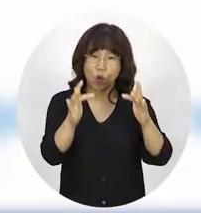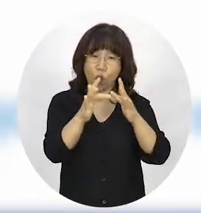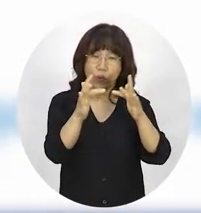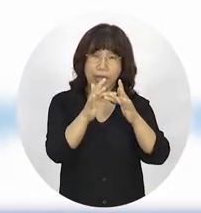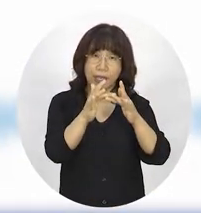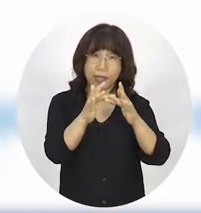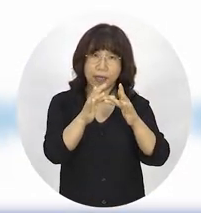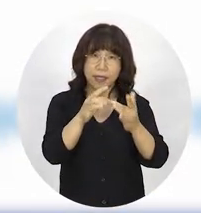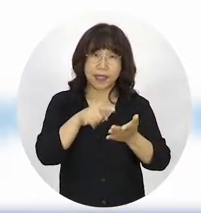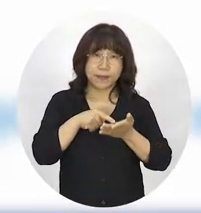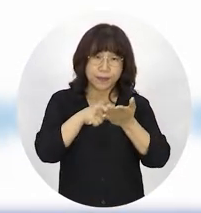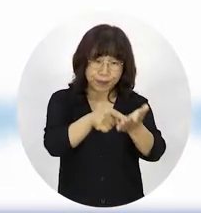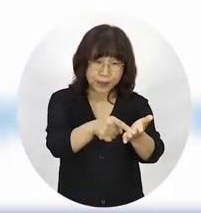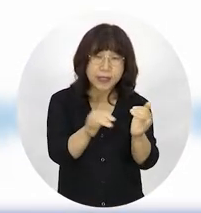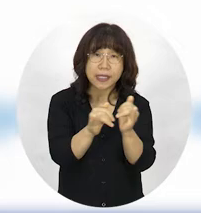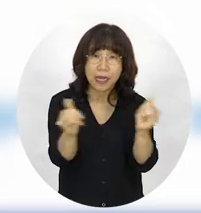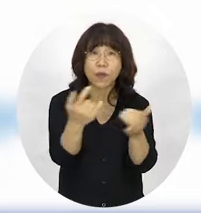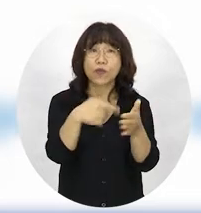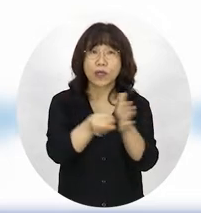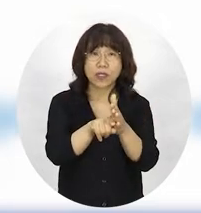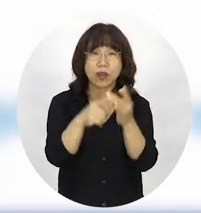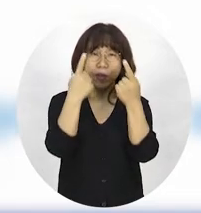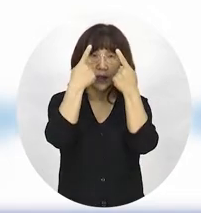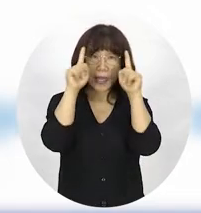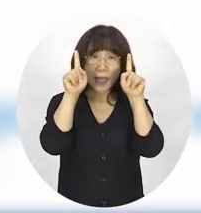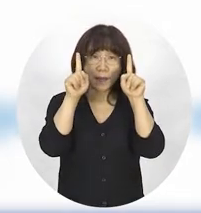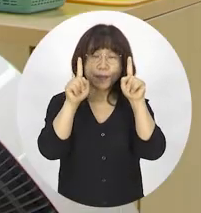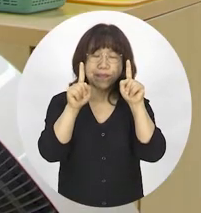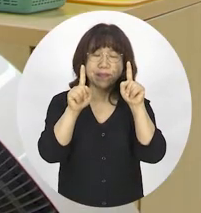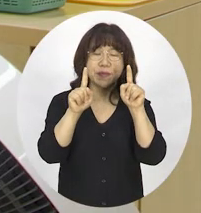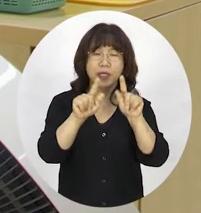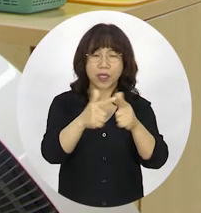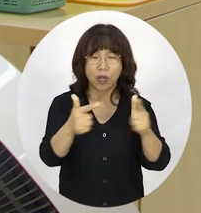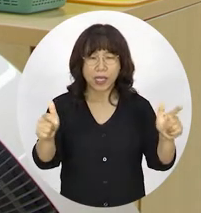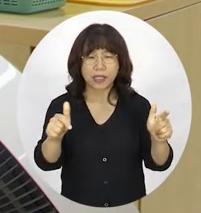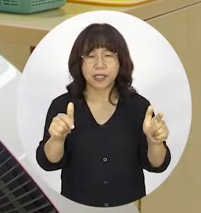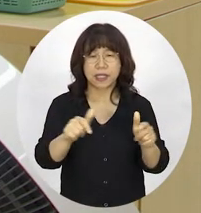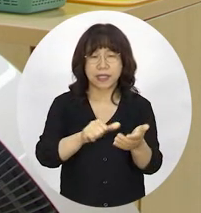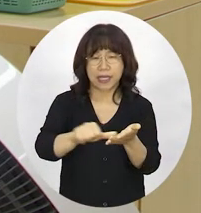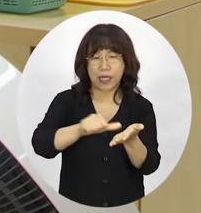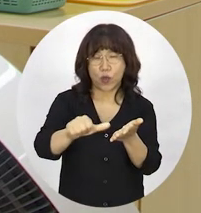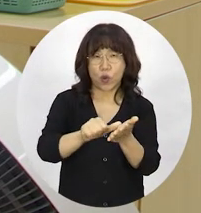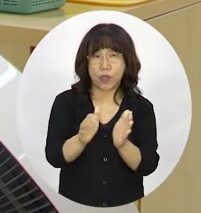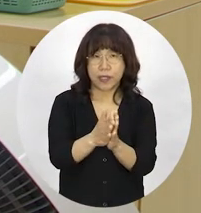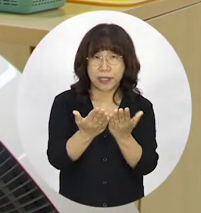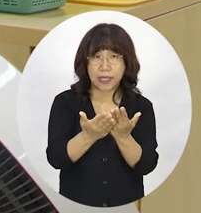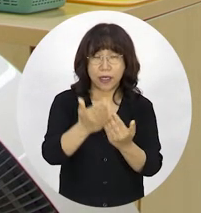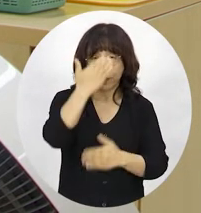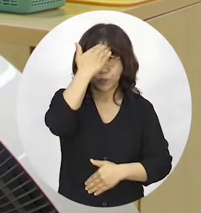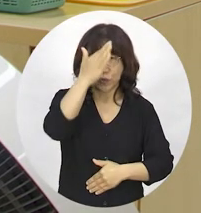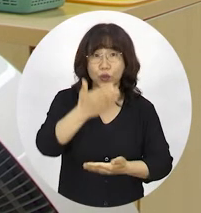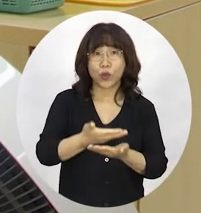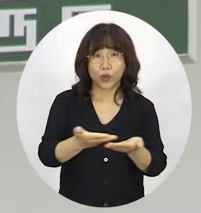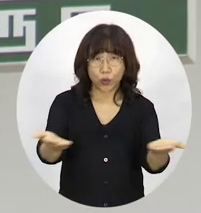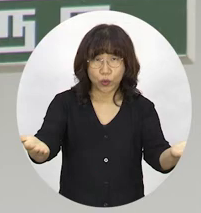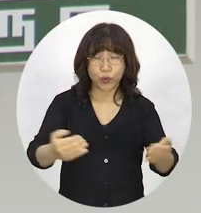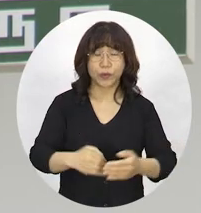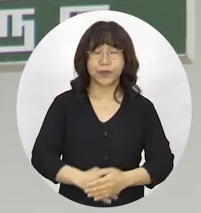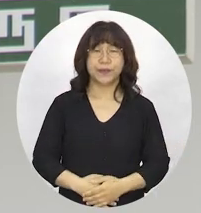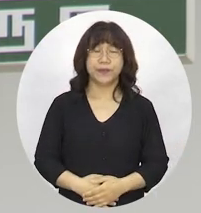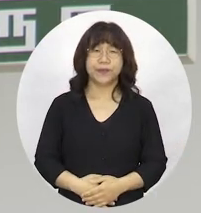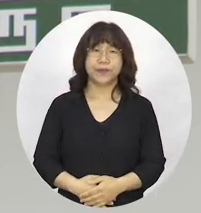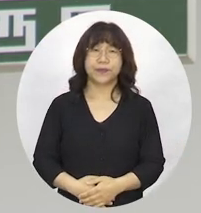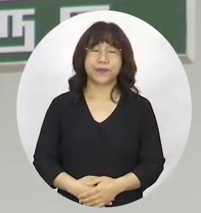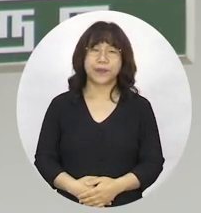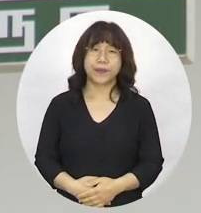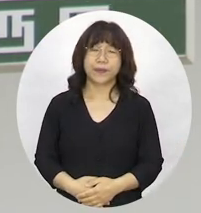사전 참여를 신청한 분들께는 대입 핵심 자료집을 무료로 제공합니다 기타 설명에 대한 자세한 사항은 강서구 점